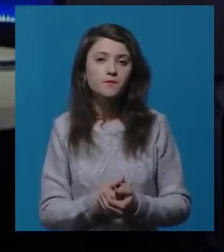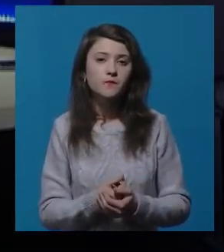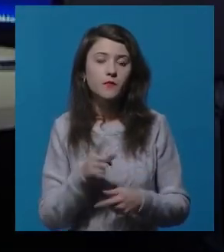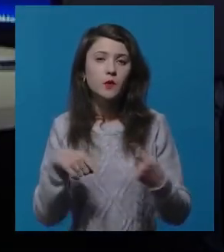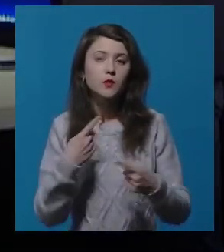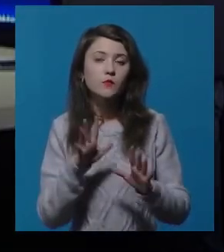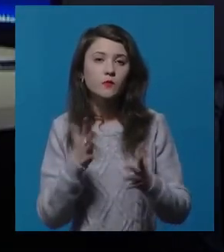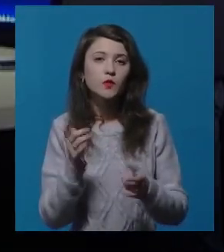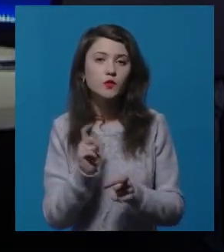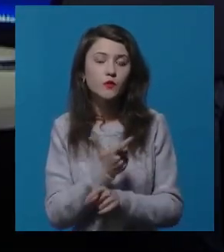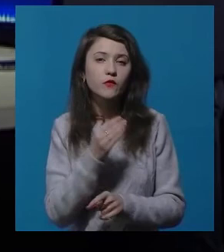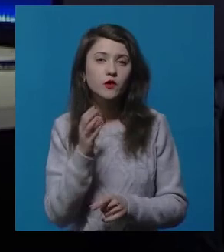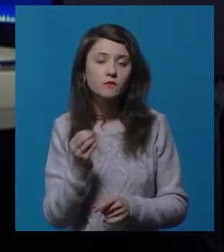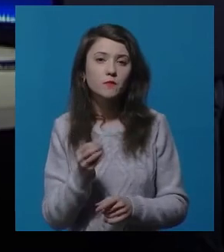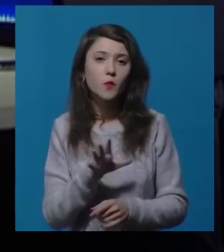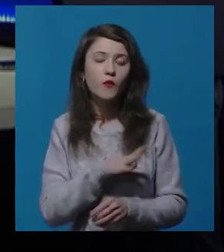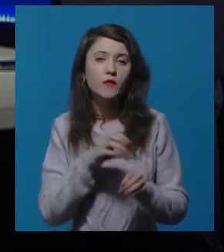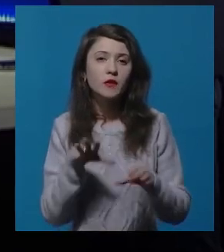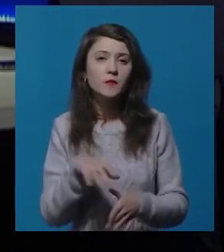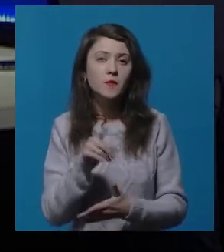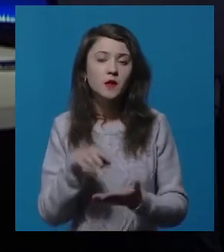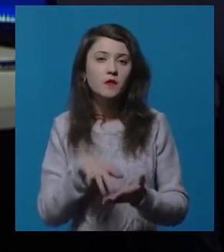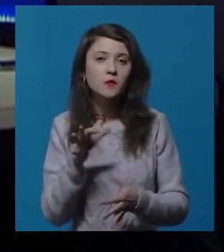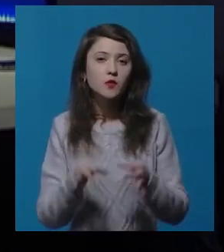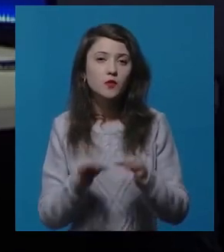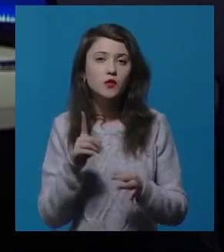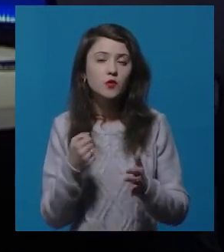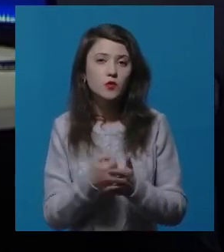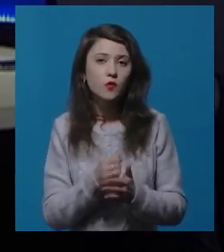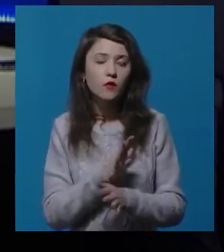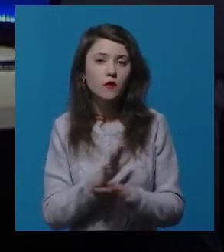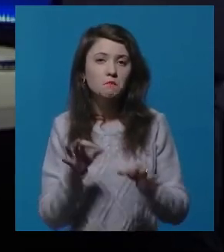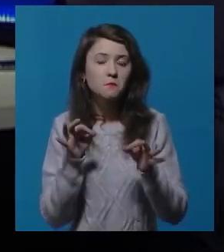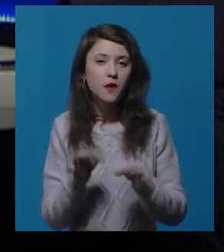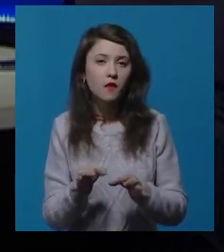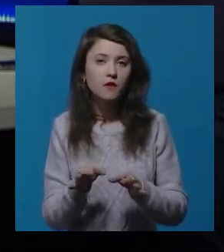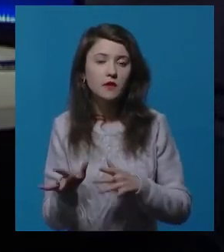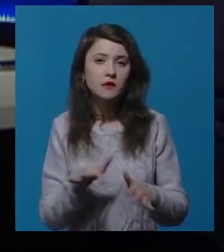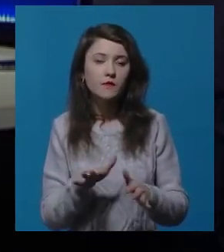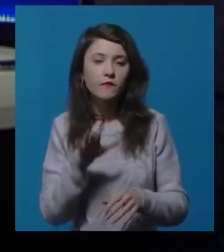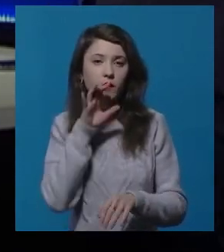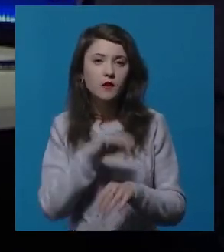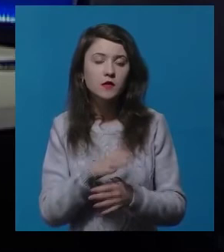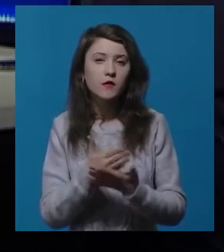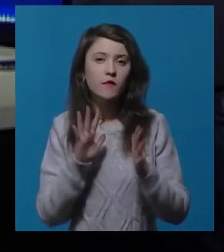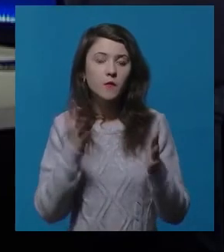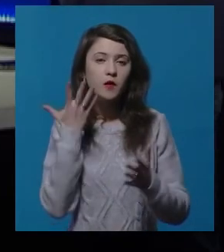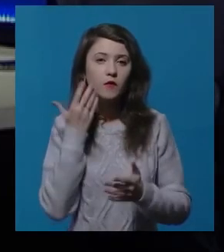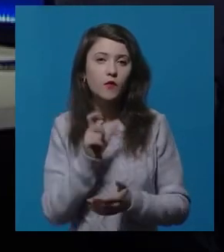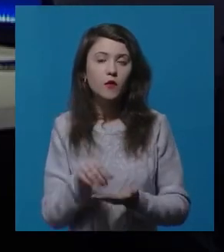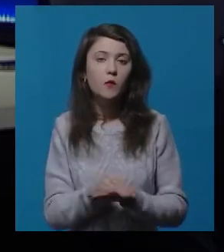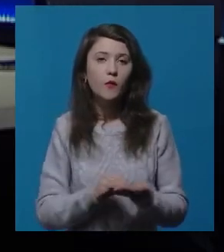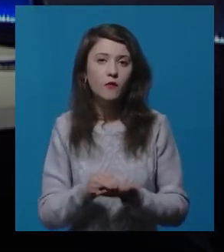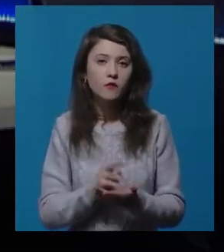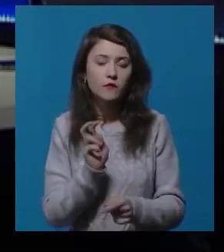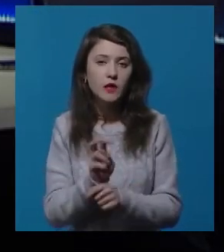випадку знову ж таки було вирішено питання в суді щодо неправомірних дій перевізника. Тобто фактично є випадки, коли люди та повторно звертаються до